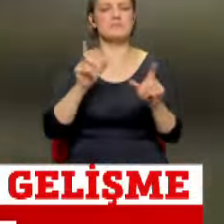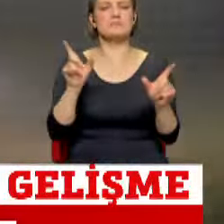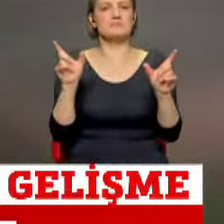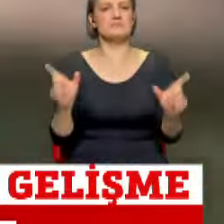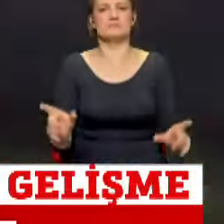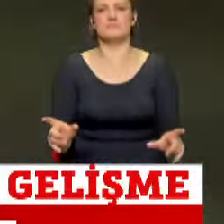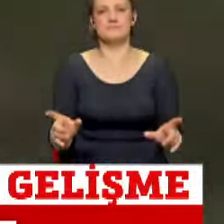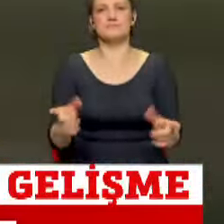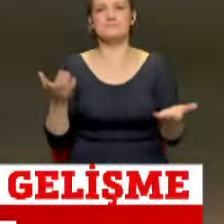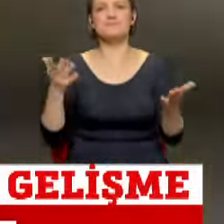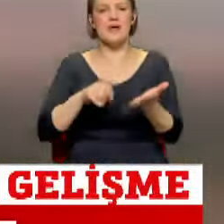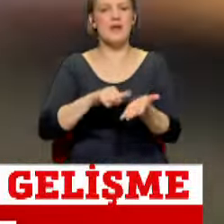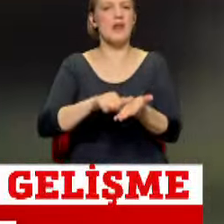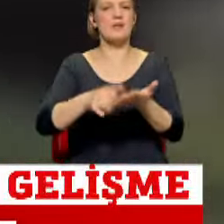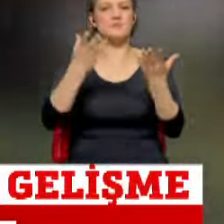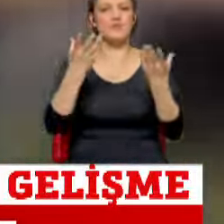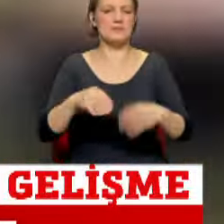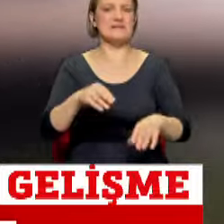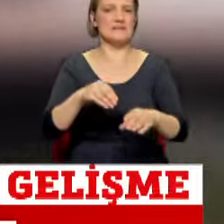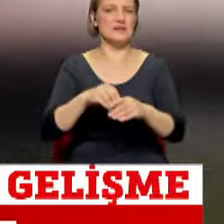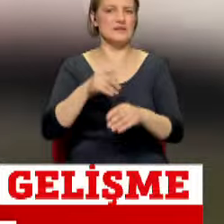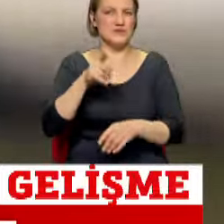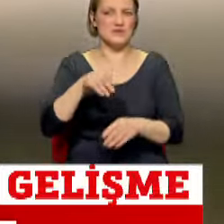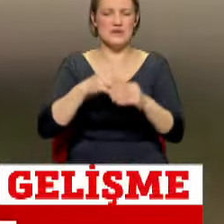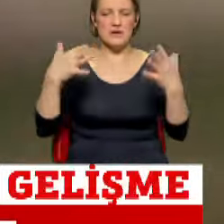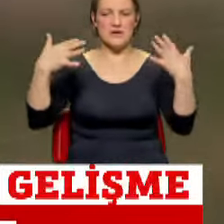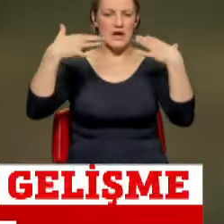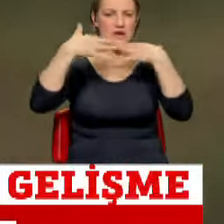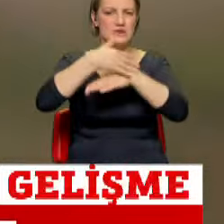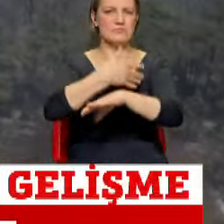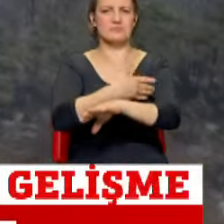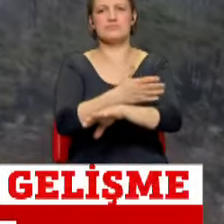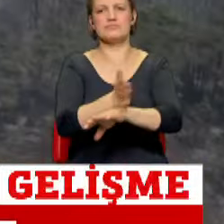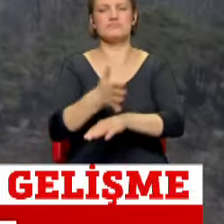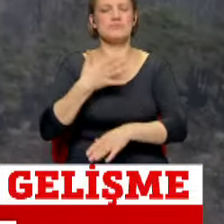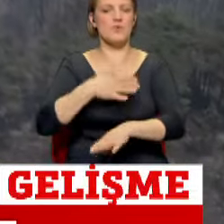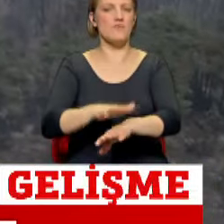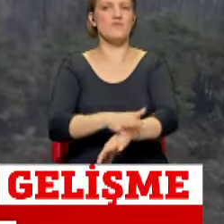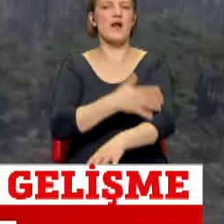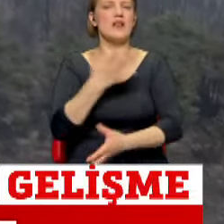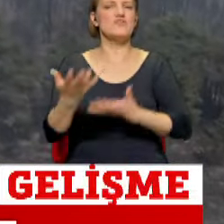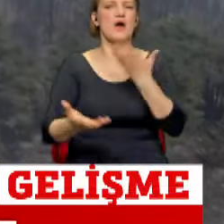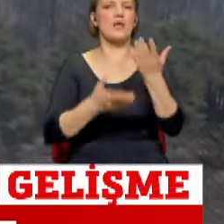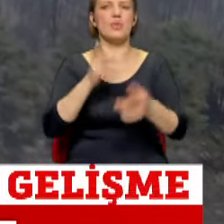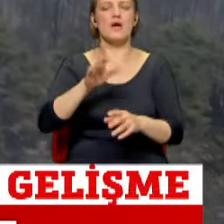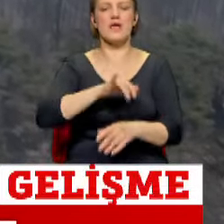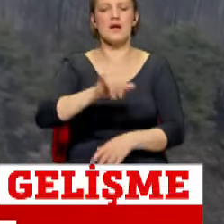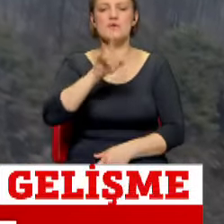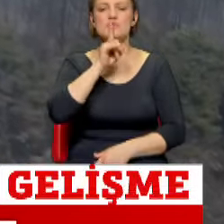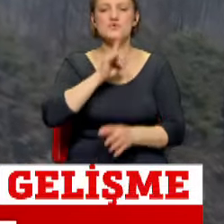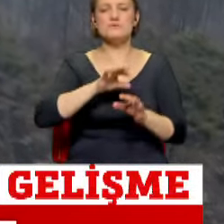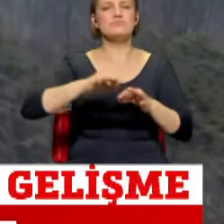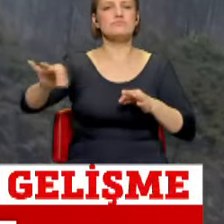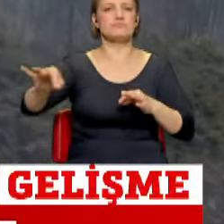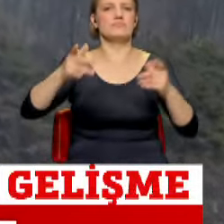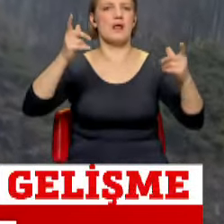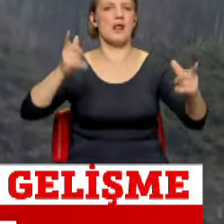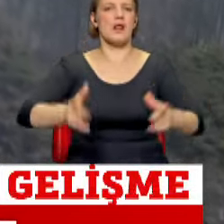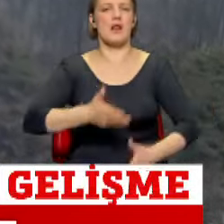altına alınabildi. Tamamen söndürülebilmesi ise gece saatlerini buldu. Bursa valisi çıkan yangında yaklaşık 100 hektarlık